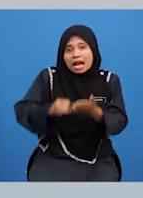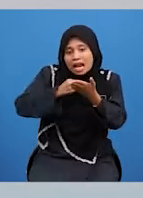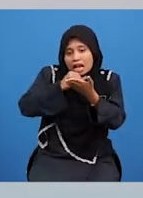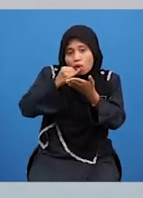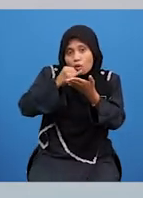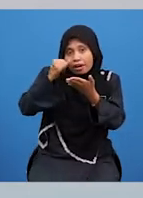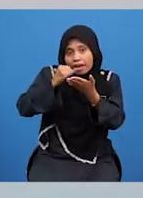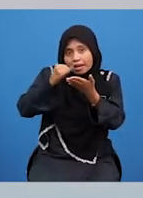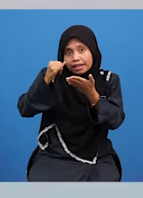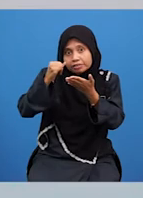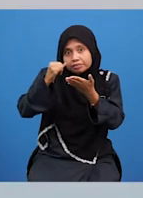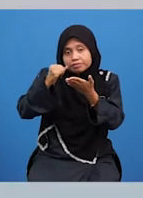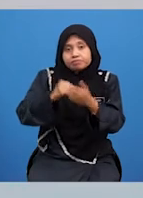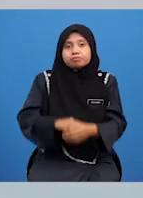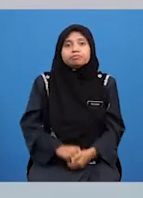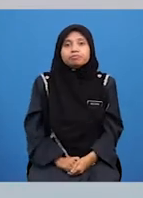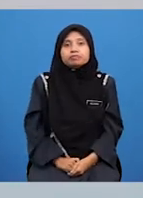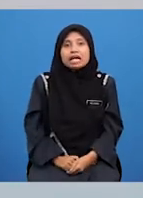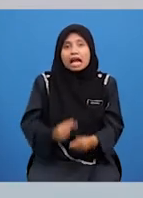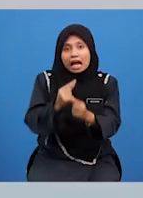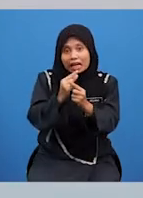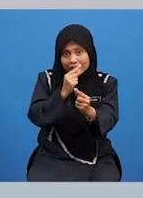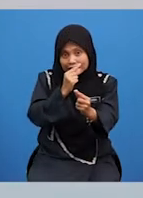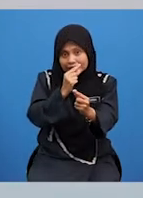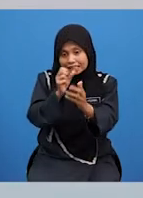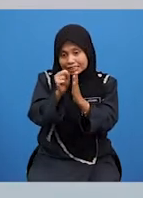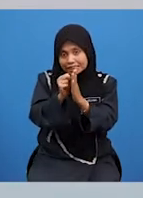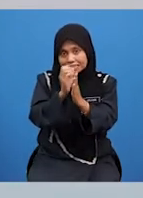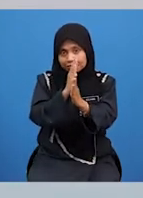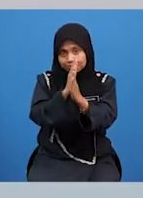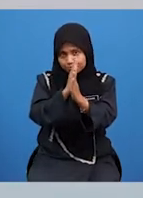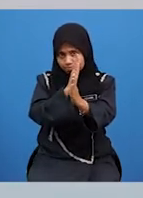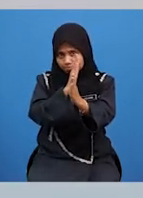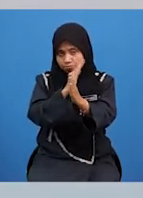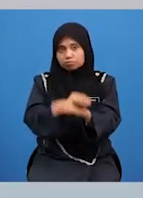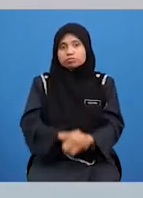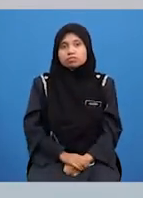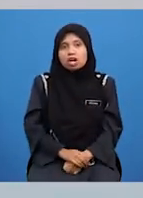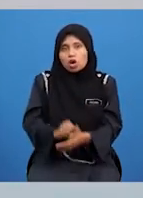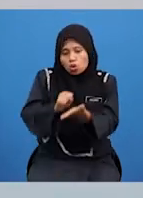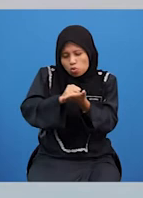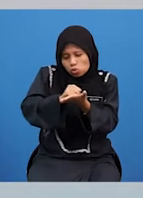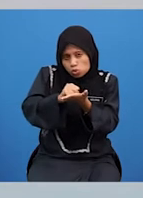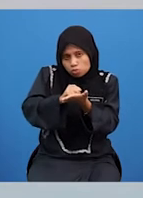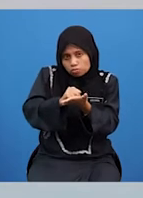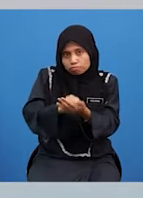Lorekkan rapat atau cross-hatching. Garisan selari atau hatching,